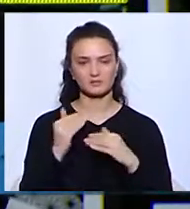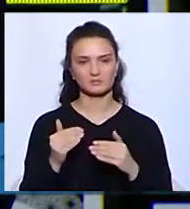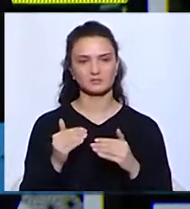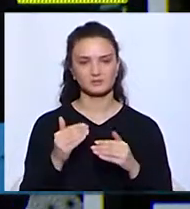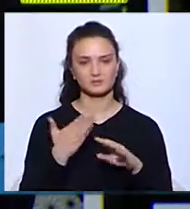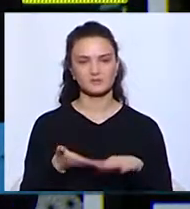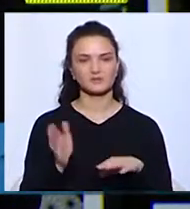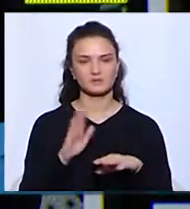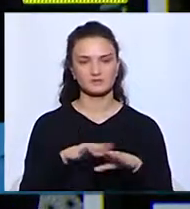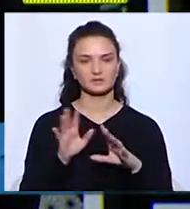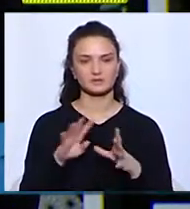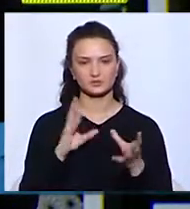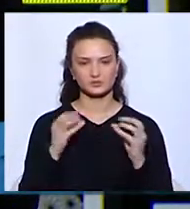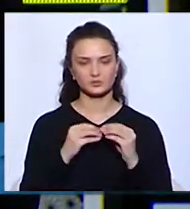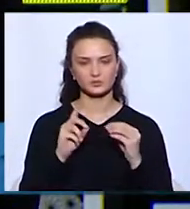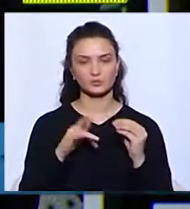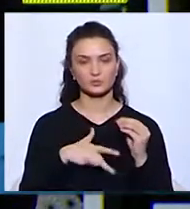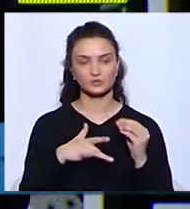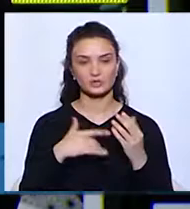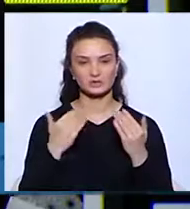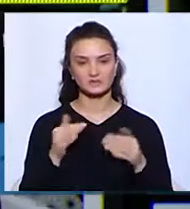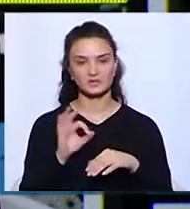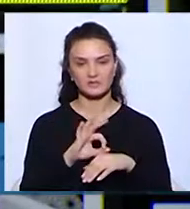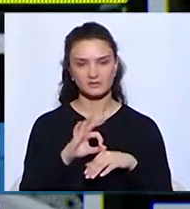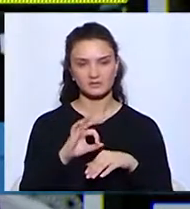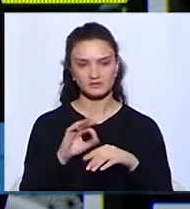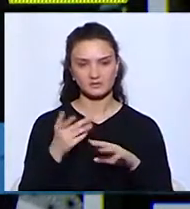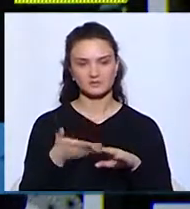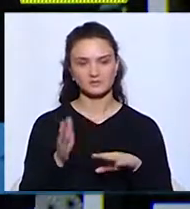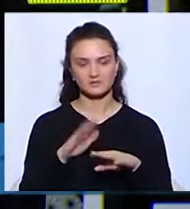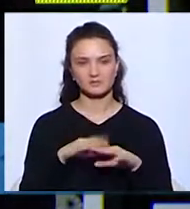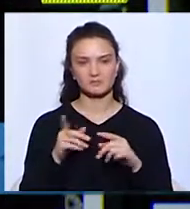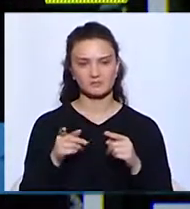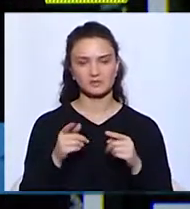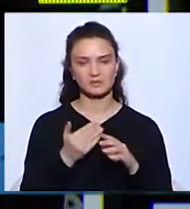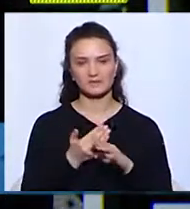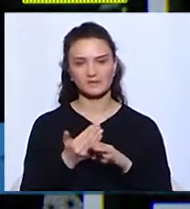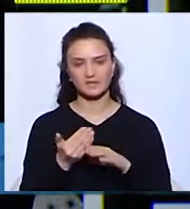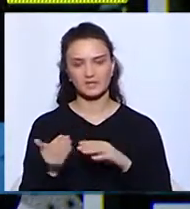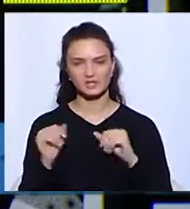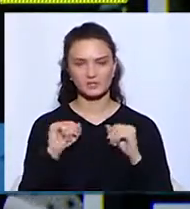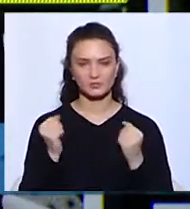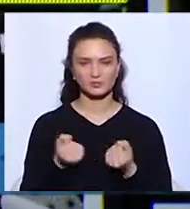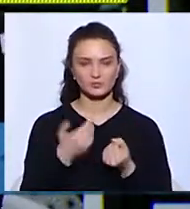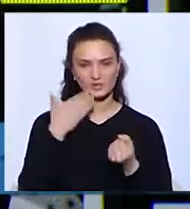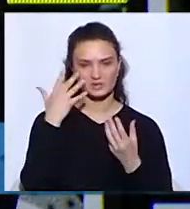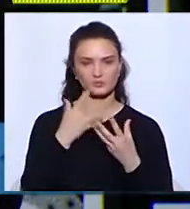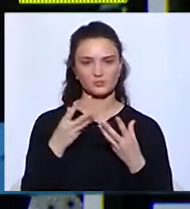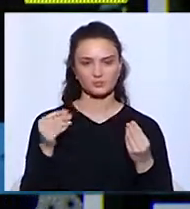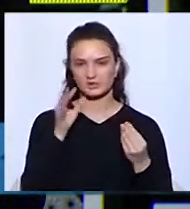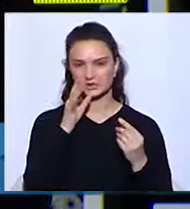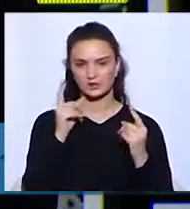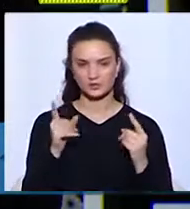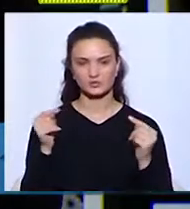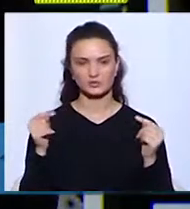გამწვავება. საერთოდ ცნობილია, რომ კუჭ-ნაწლავის ტრაქტის დაავადებების გამწვავება ემთხვევა გვიან შემოდგომა გაზაფხულის სეზონს.